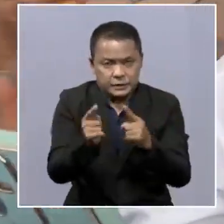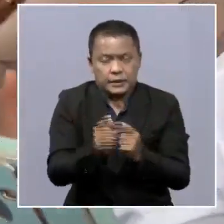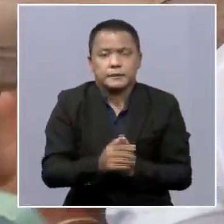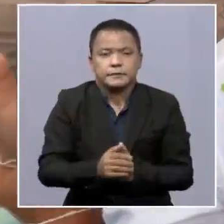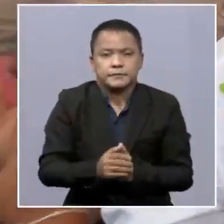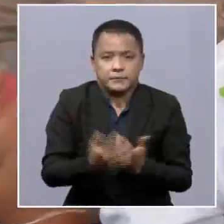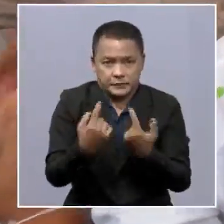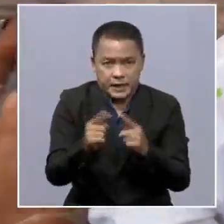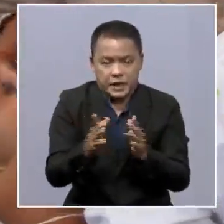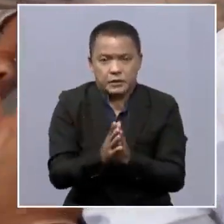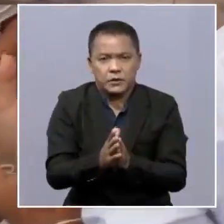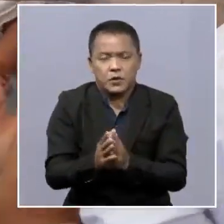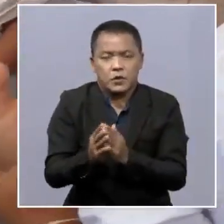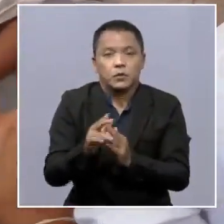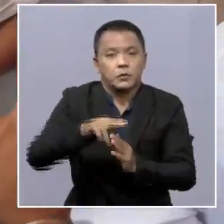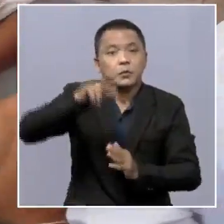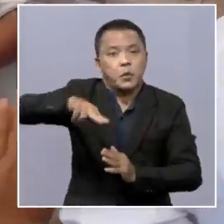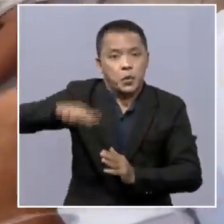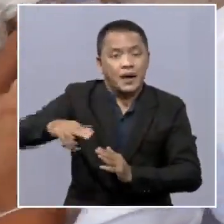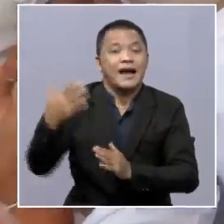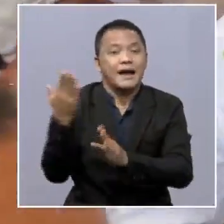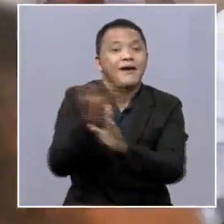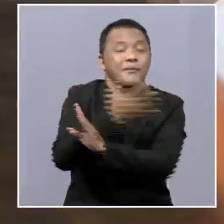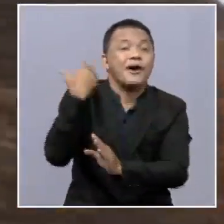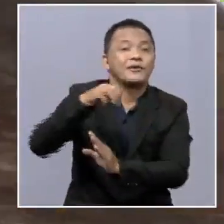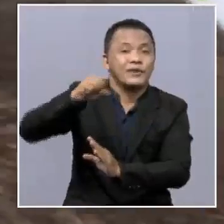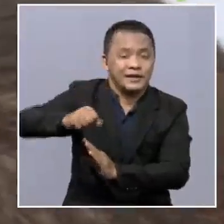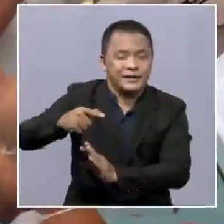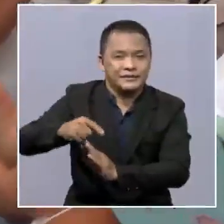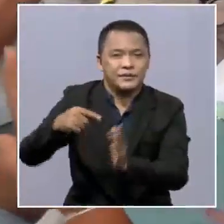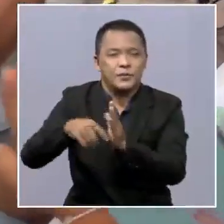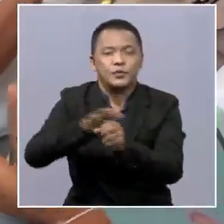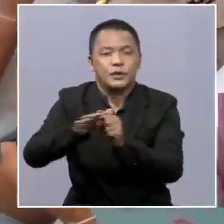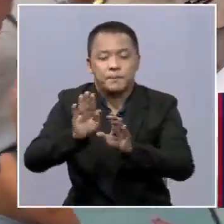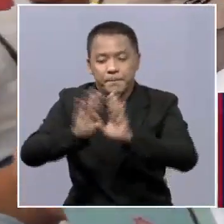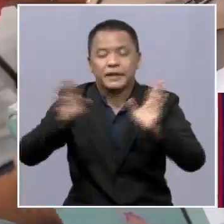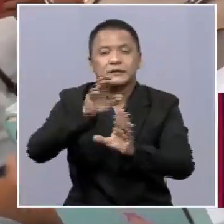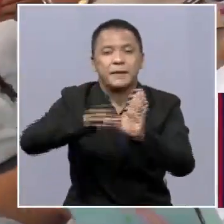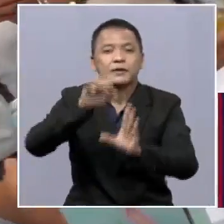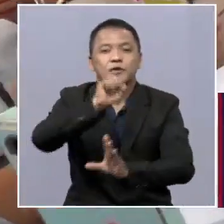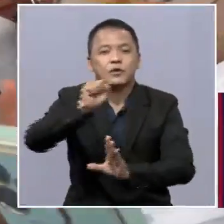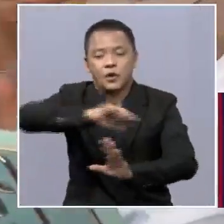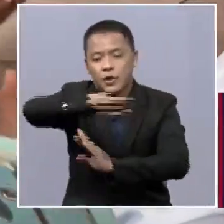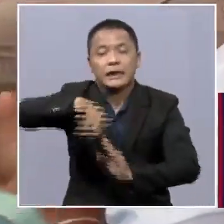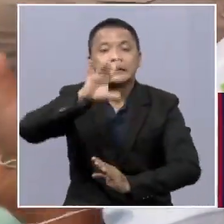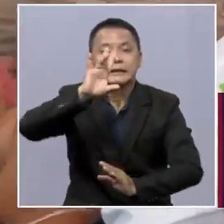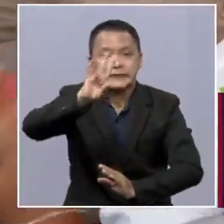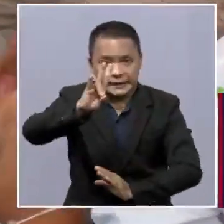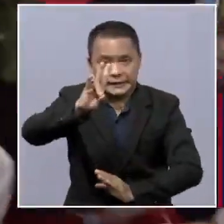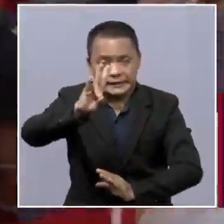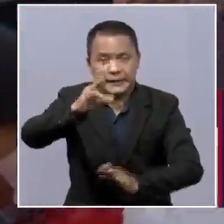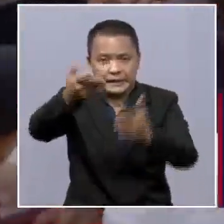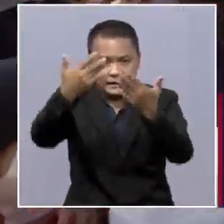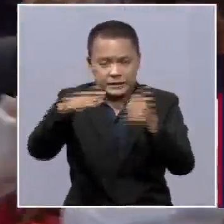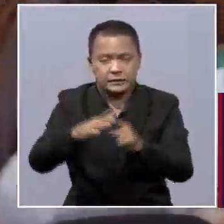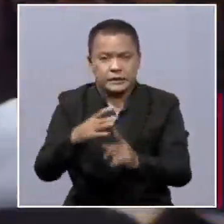ะคือคุณอุ๊งอิ๊งเนี่ยก็ปาดหน้าไปแล้วเพราะเมื่อวานอะช่วงชิงจังหวะไปเปิดตัวว่าที่ผู้สมัครทั้ง7เขตไปแล้วแล้